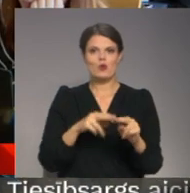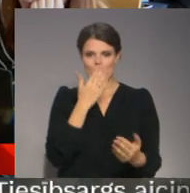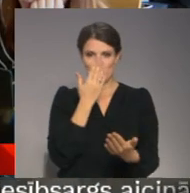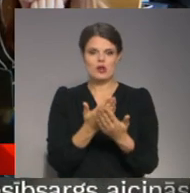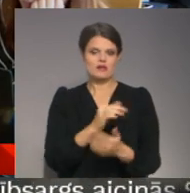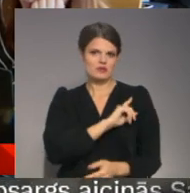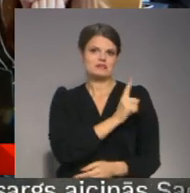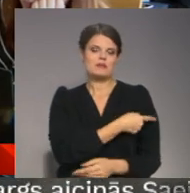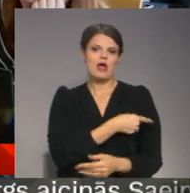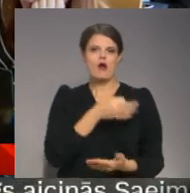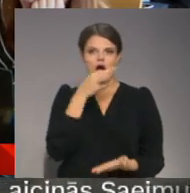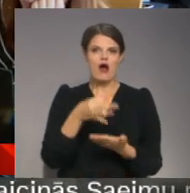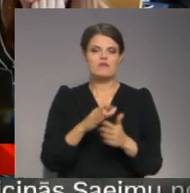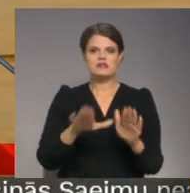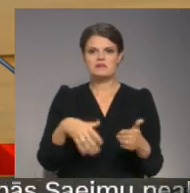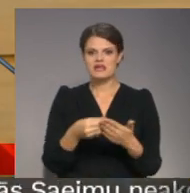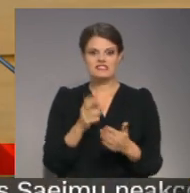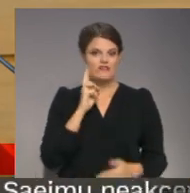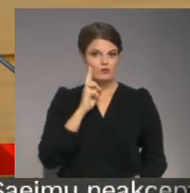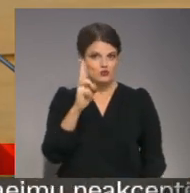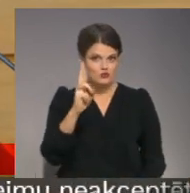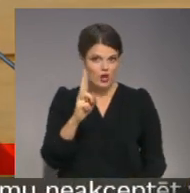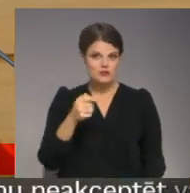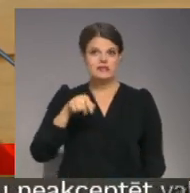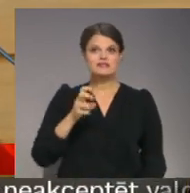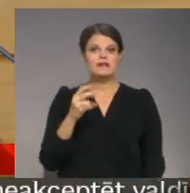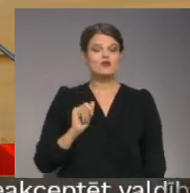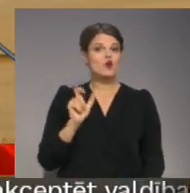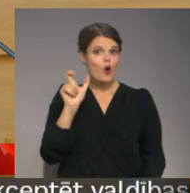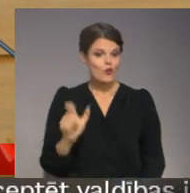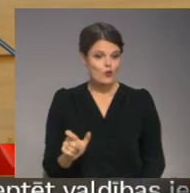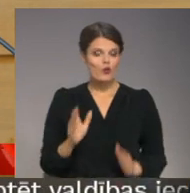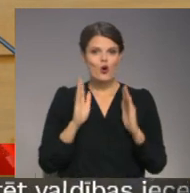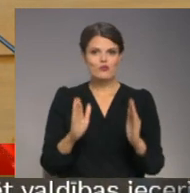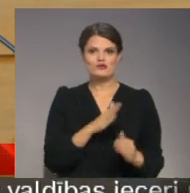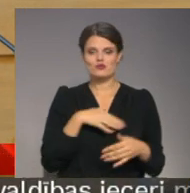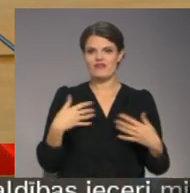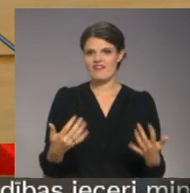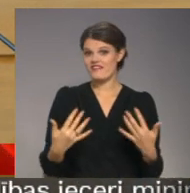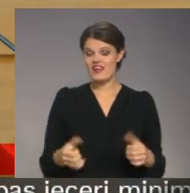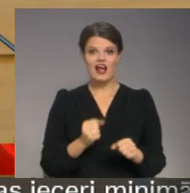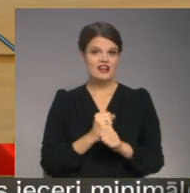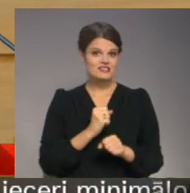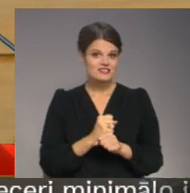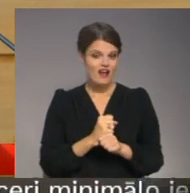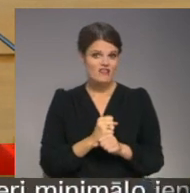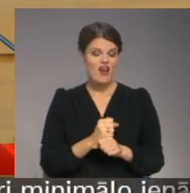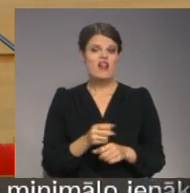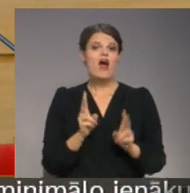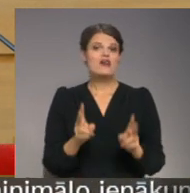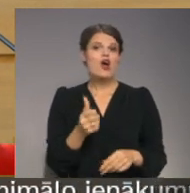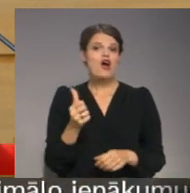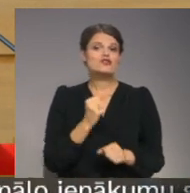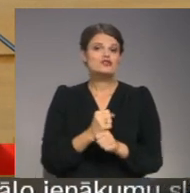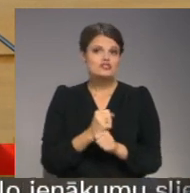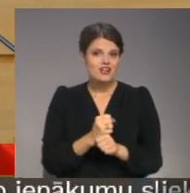spēju atbildēt par saimnes solījumiem. Staķa kungam no vienas puses būs ārkārtīgi viegli strādāt, jo lai kā viņš